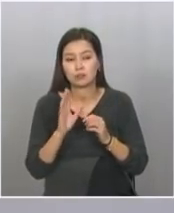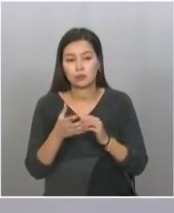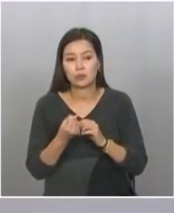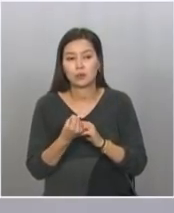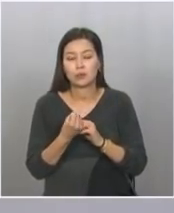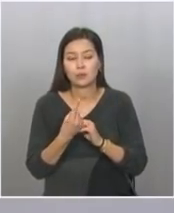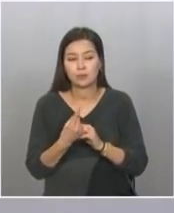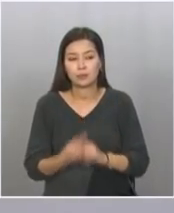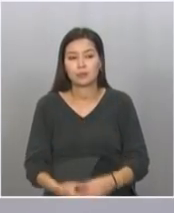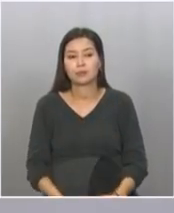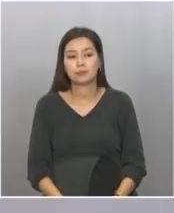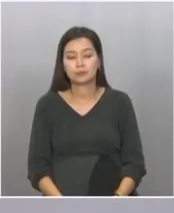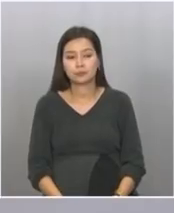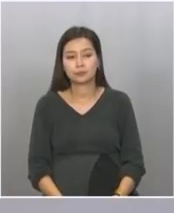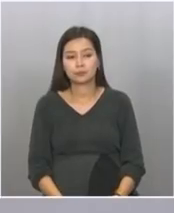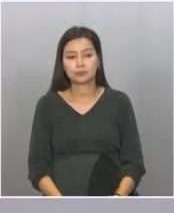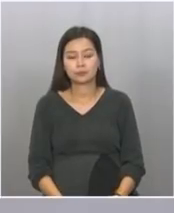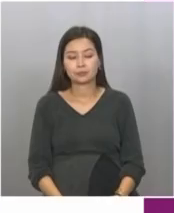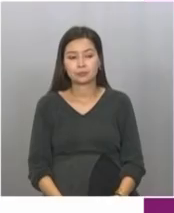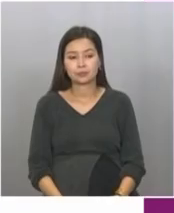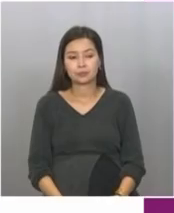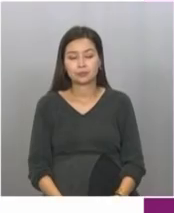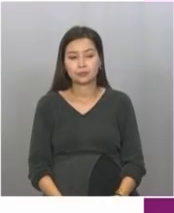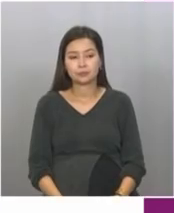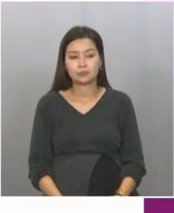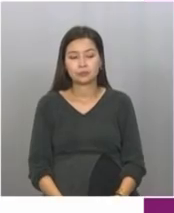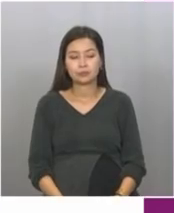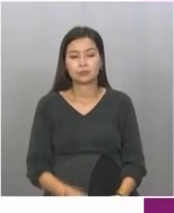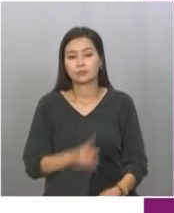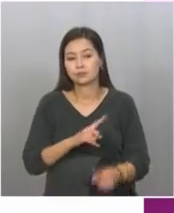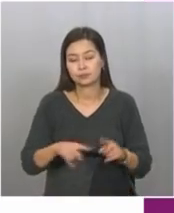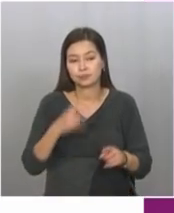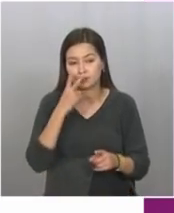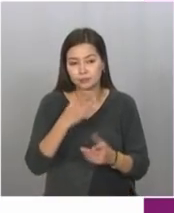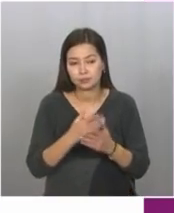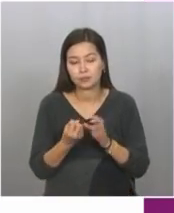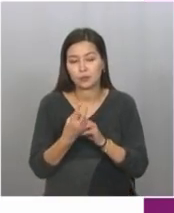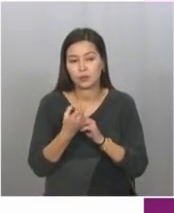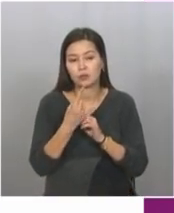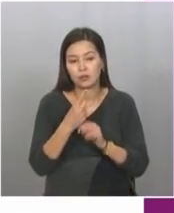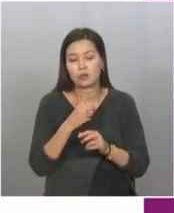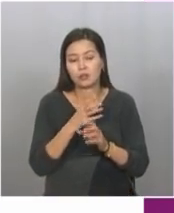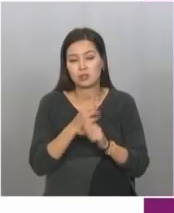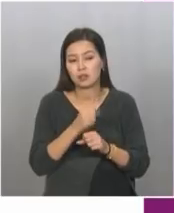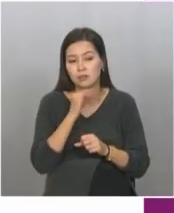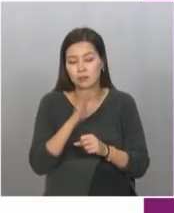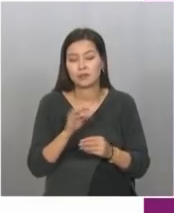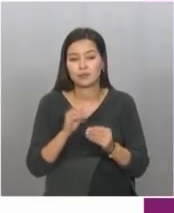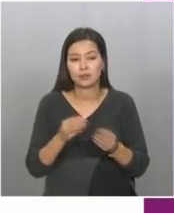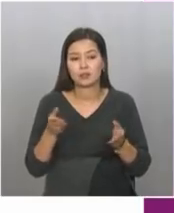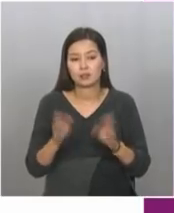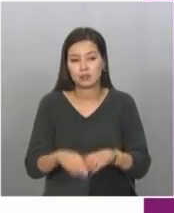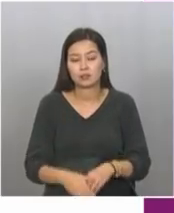11. Сонда жауабы 12-ден 11. Бірден қарап аламыз, 12 мен 11 қысқармайды, осы күйінше